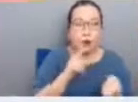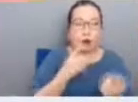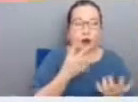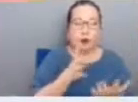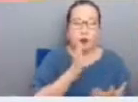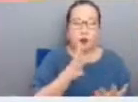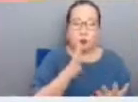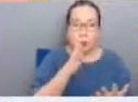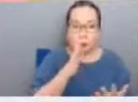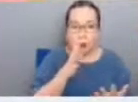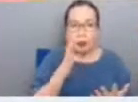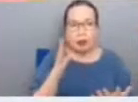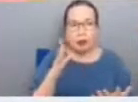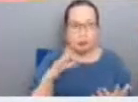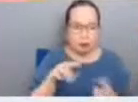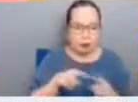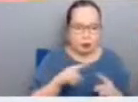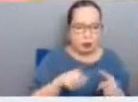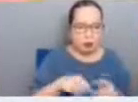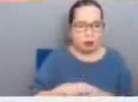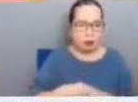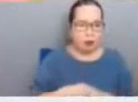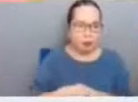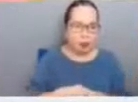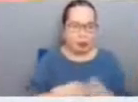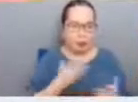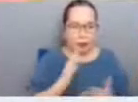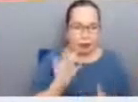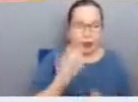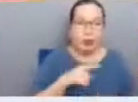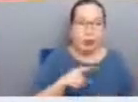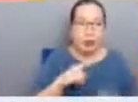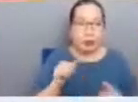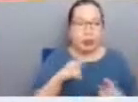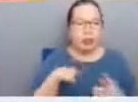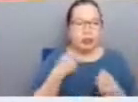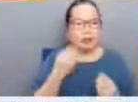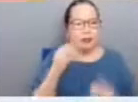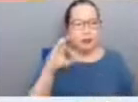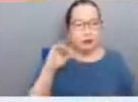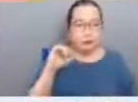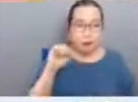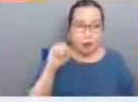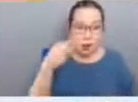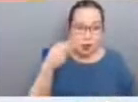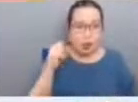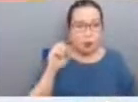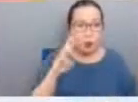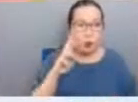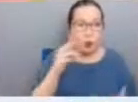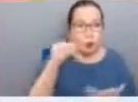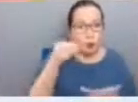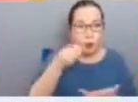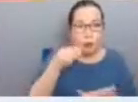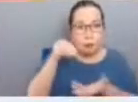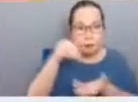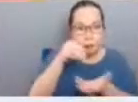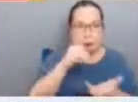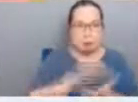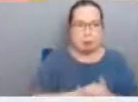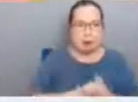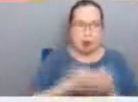and yung mga nutritionally at risk pregnant women ay makakatanggap po ng cash or food pack bilang